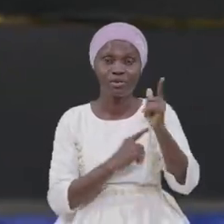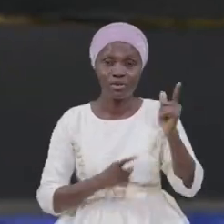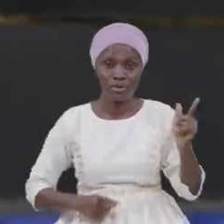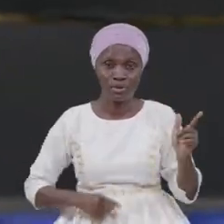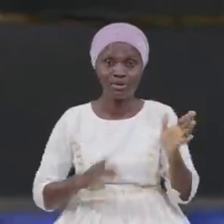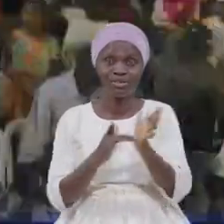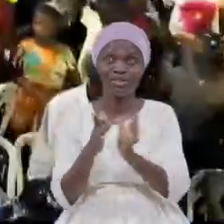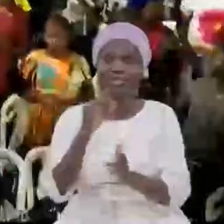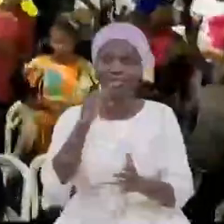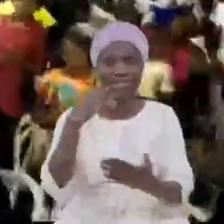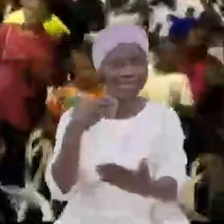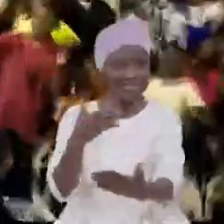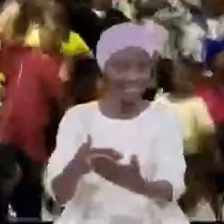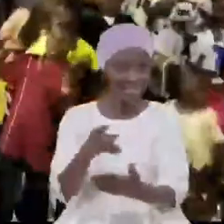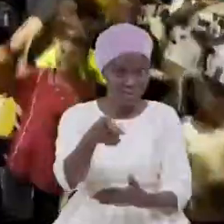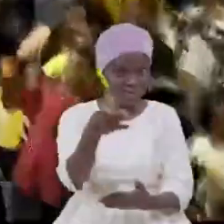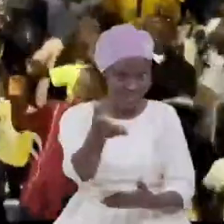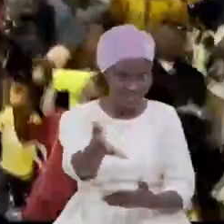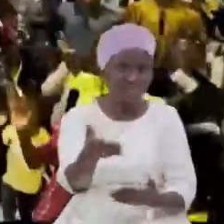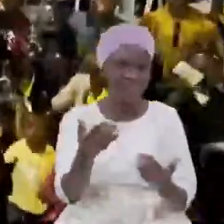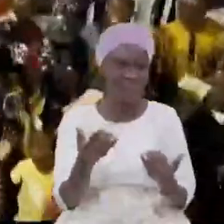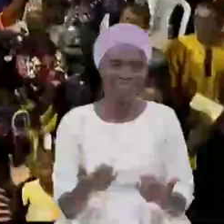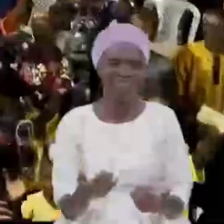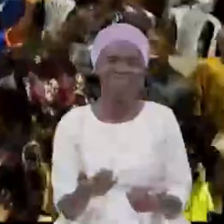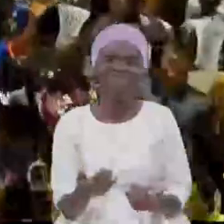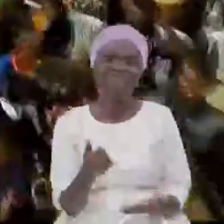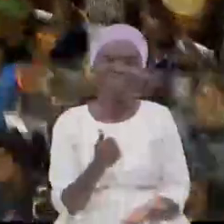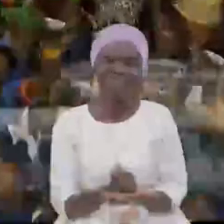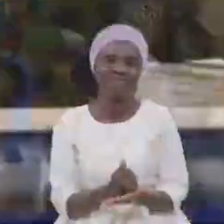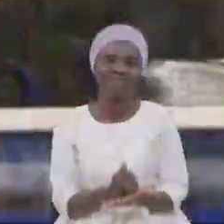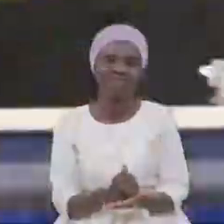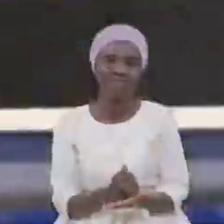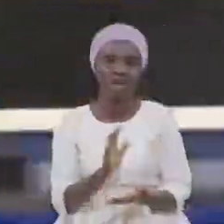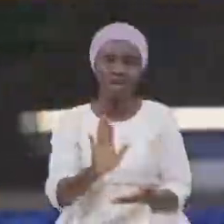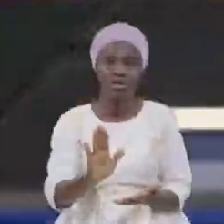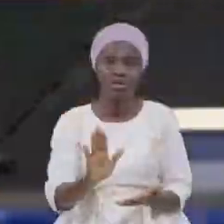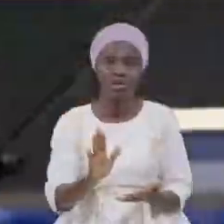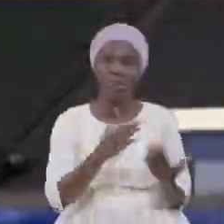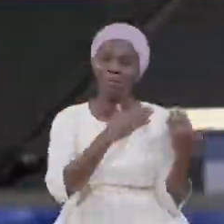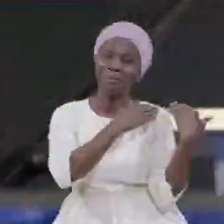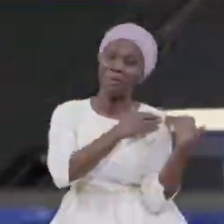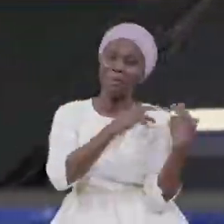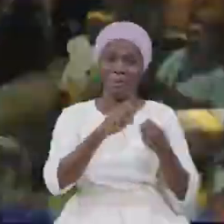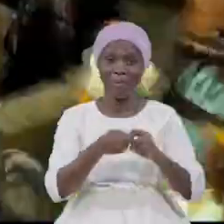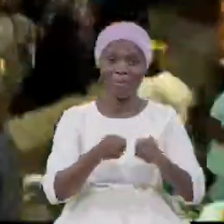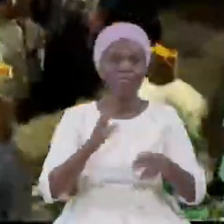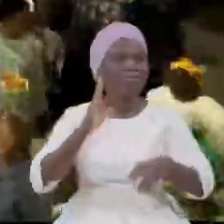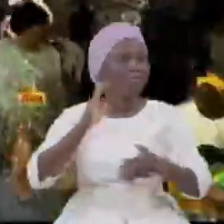le Seigneur Jésus est proche de vous. Ton corps,